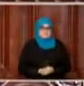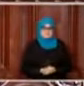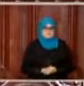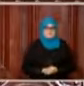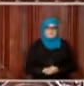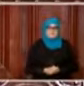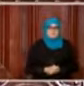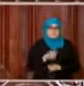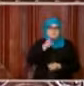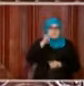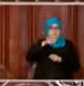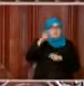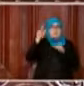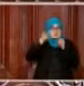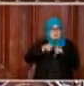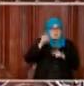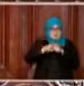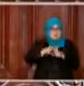أن الأمانة أيضا